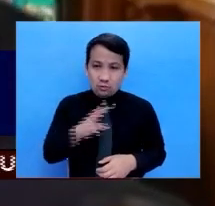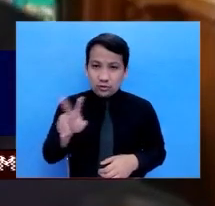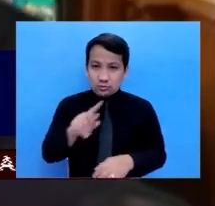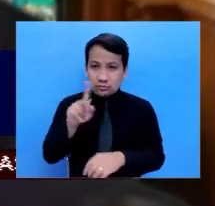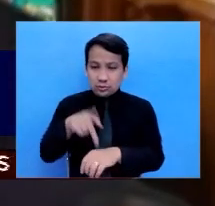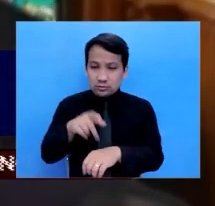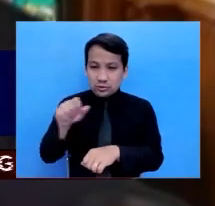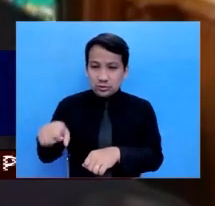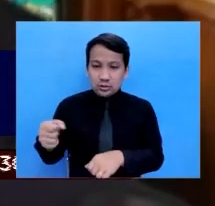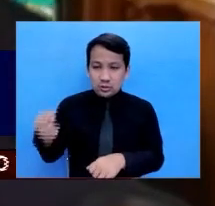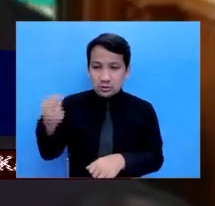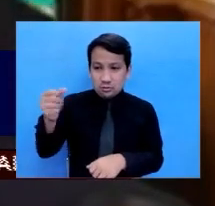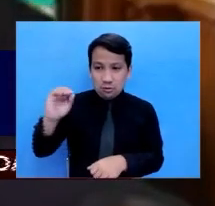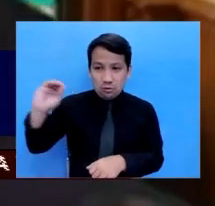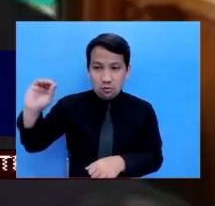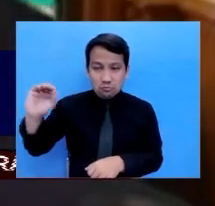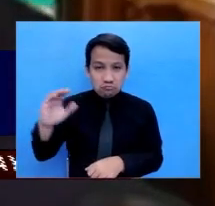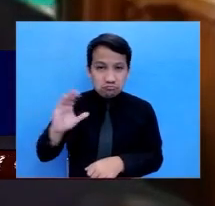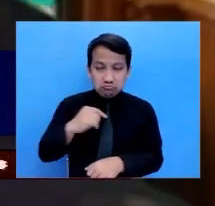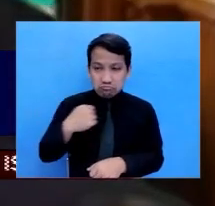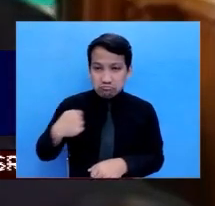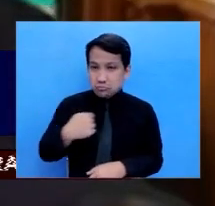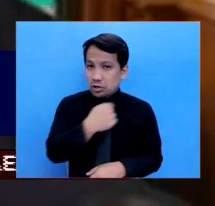in the West Philippine Sea,